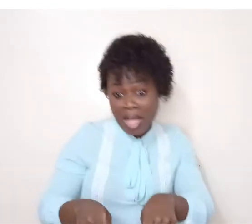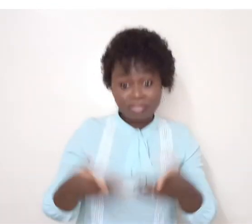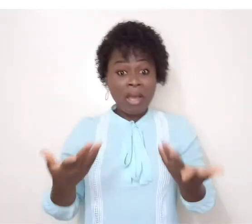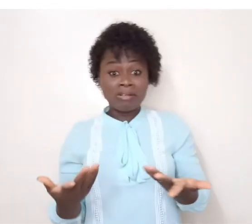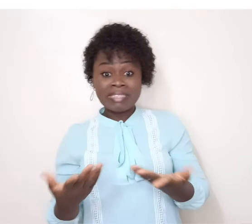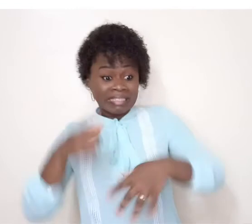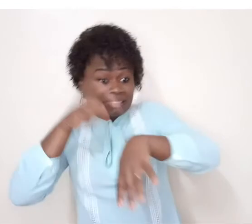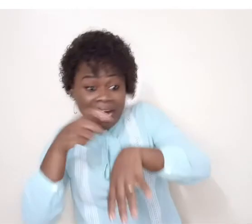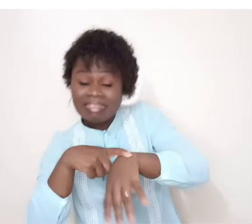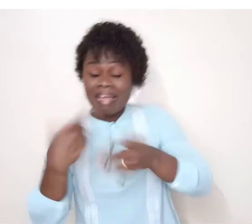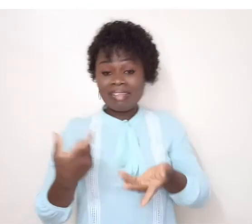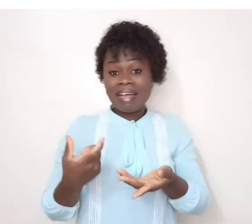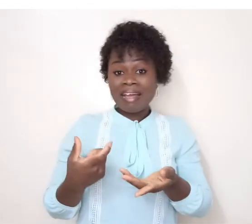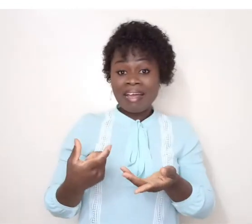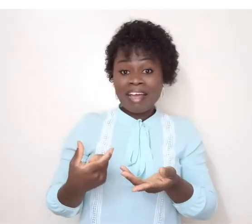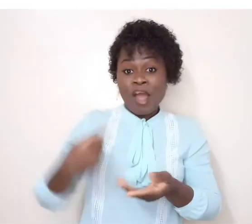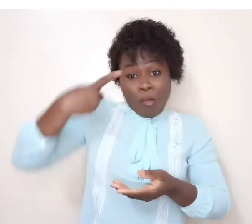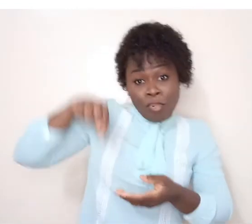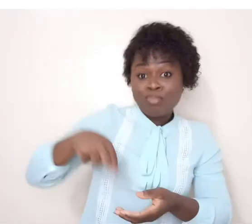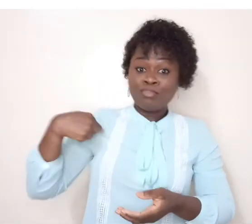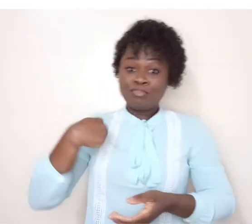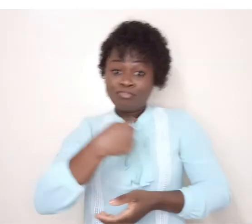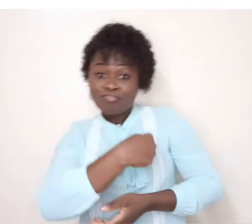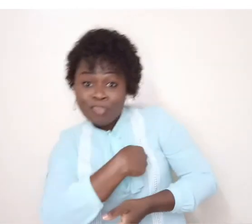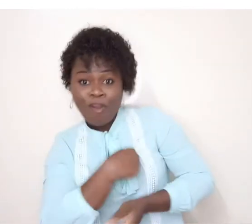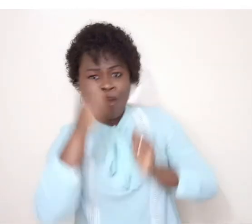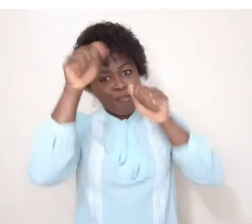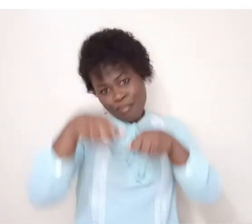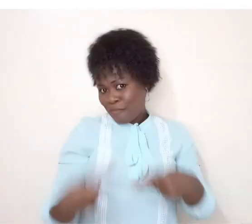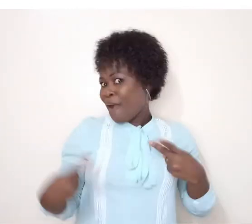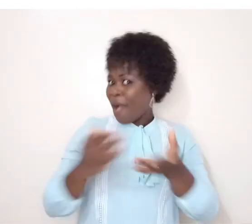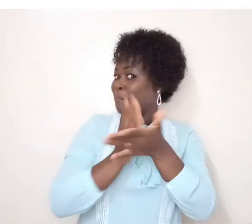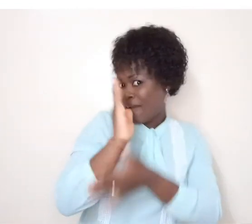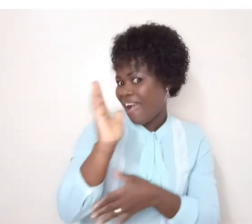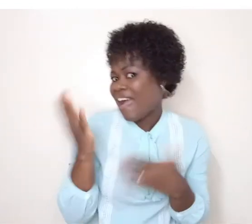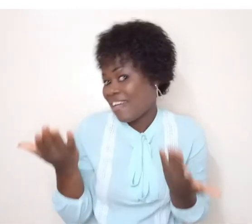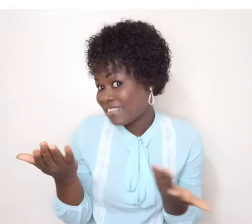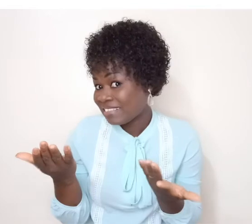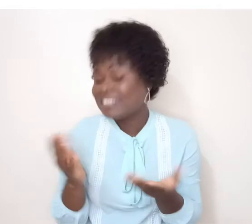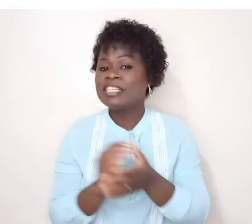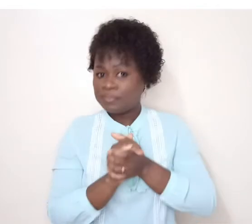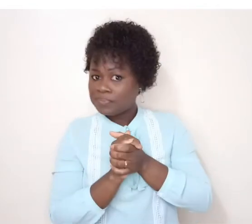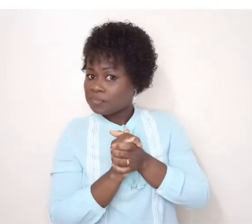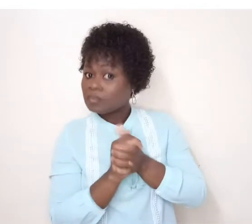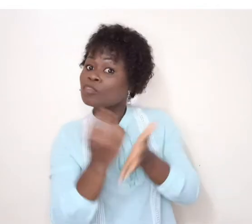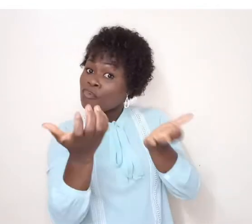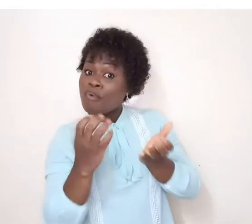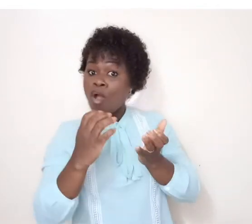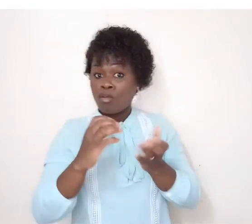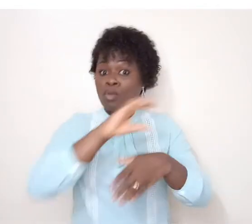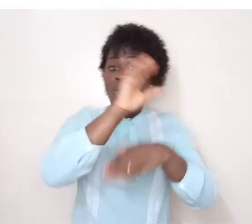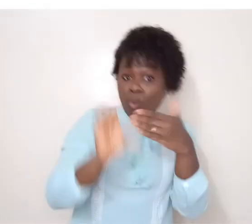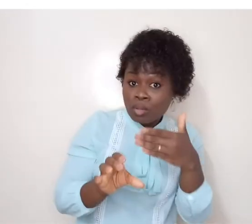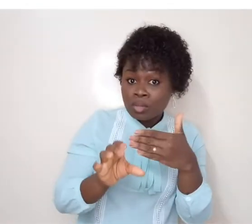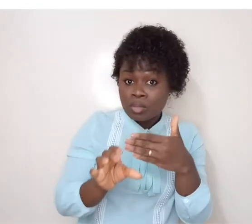les circonstances, et ce afin que toute chose concourt pour notre bien. Je veux conclure en rappelant